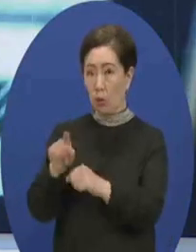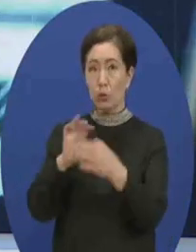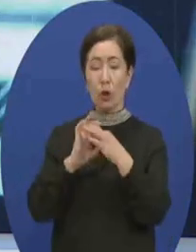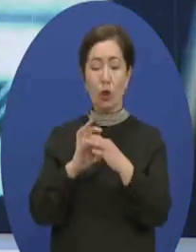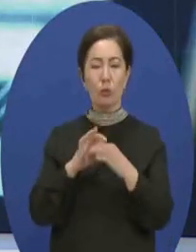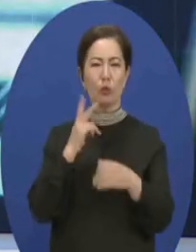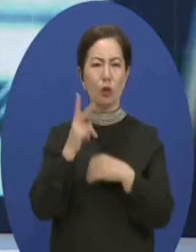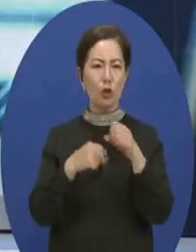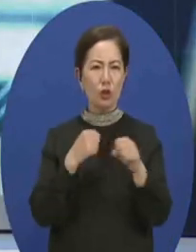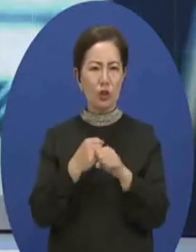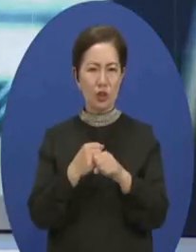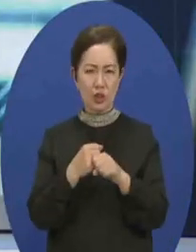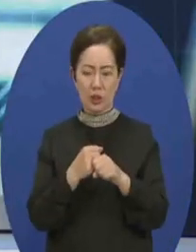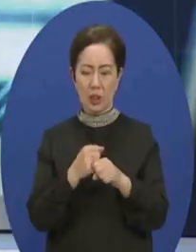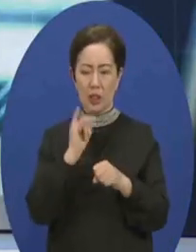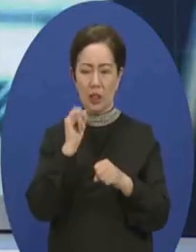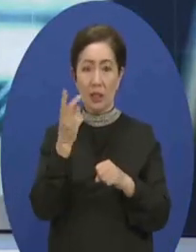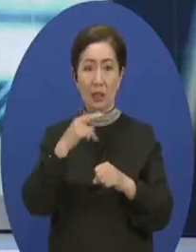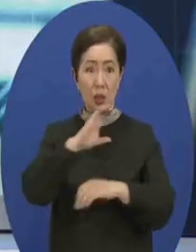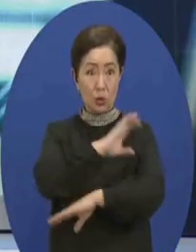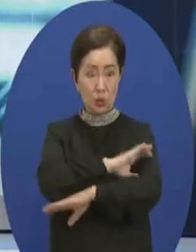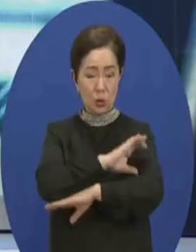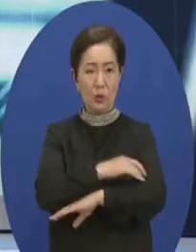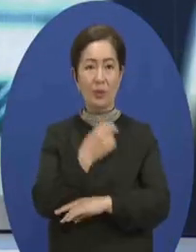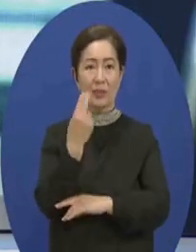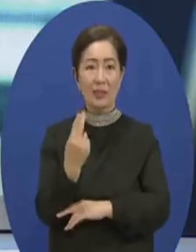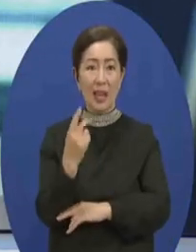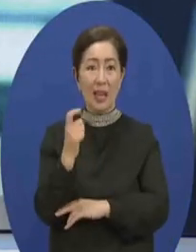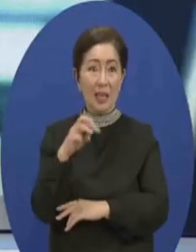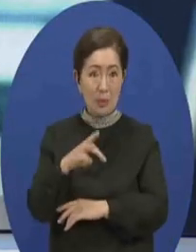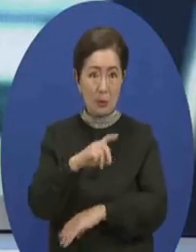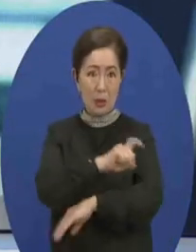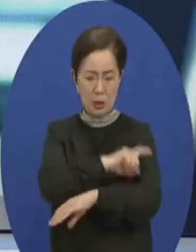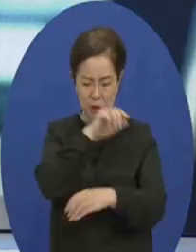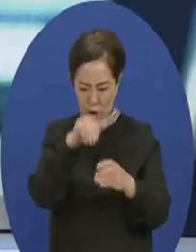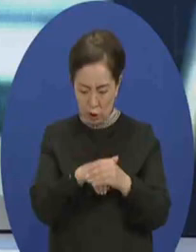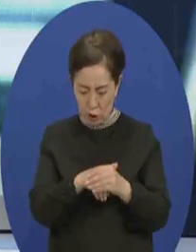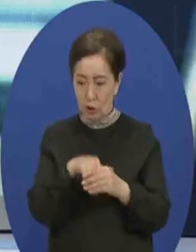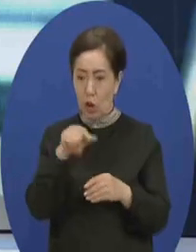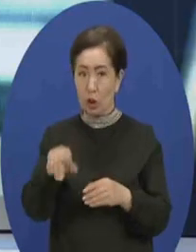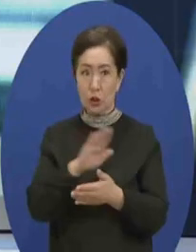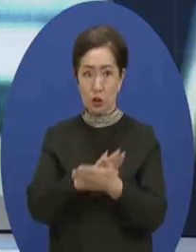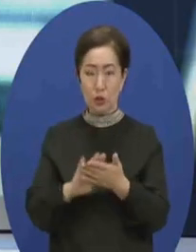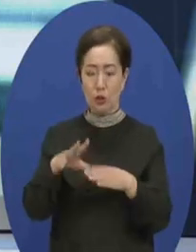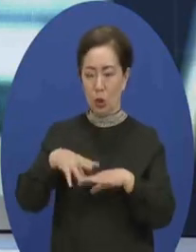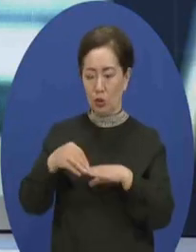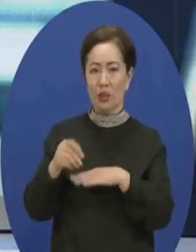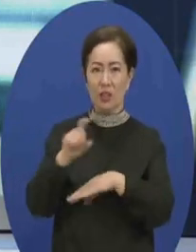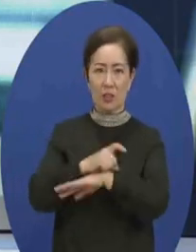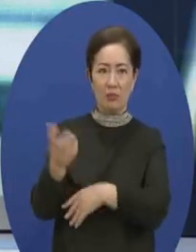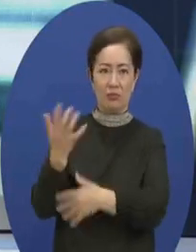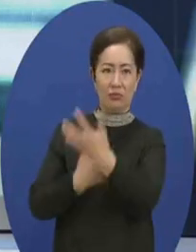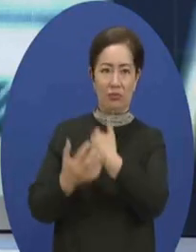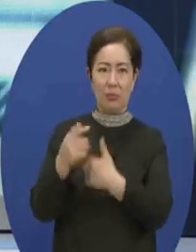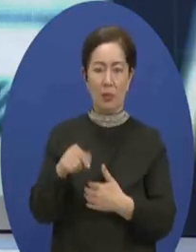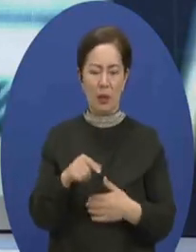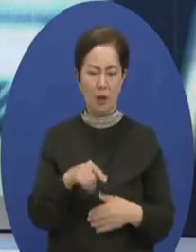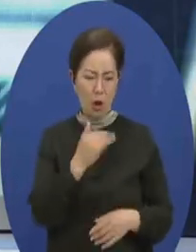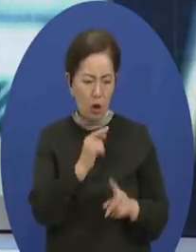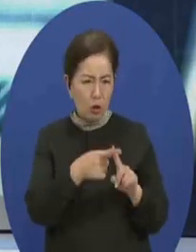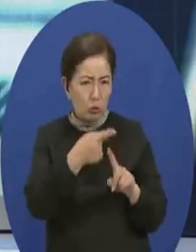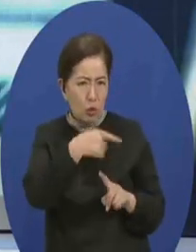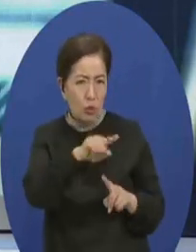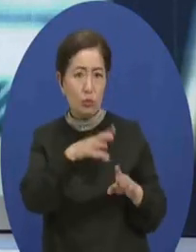Тас шалтгаалж 2 жил ихтэй сургуулиуд цахимаар хичээл орсон. Харин өнөөдөр шинэхэн оюутнууд хичээл тавьж эхэллээ. Орон нутгаас ирсэн оюутнуудыг хотын